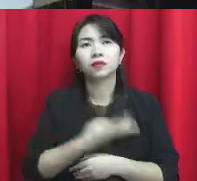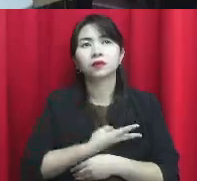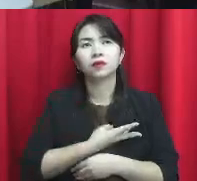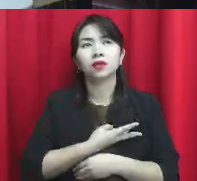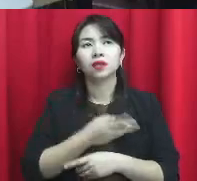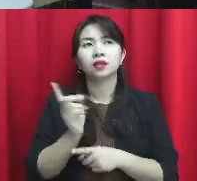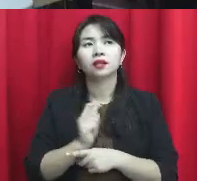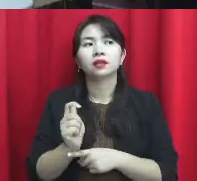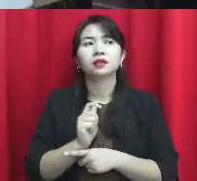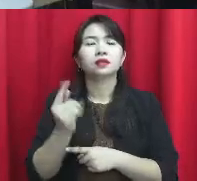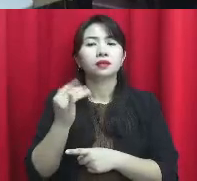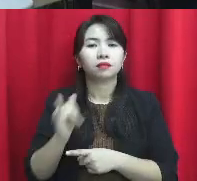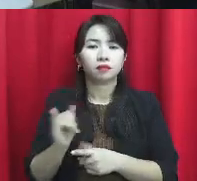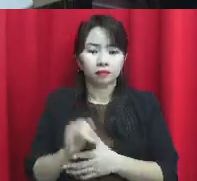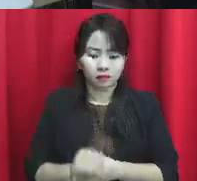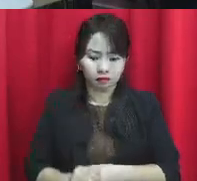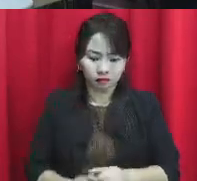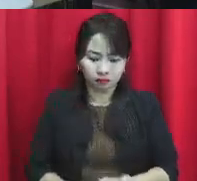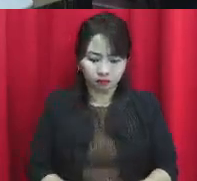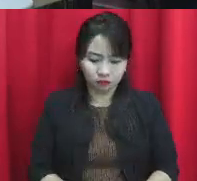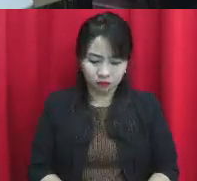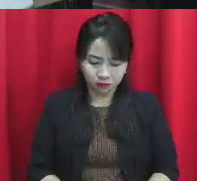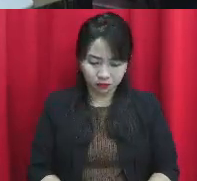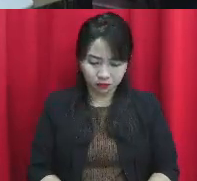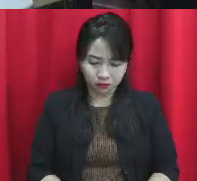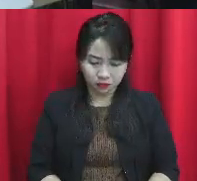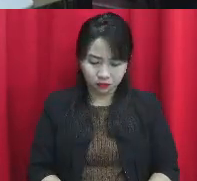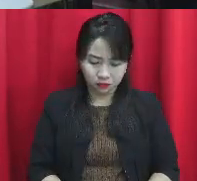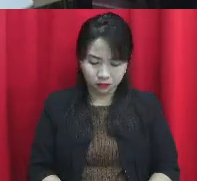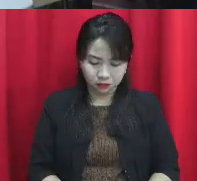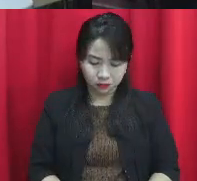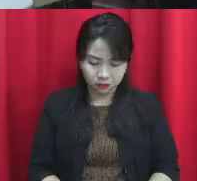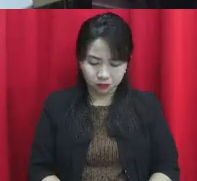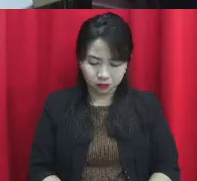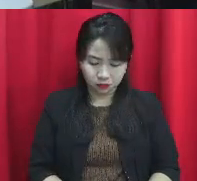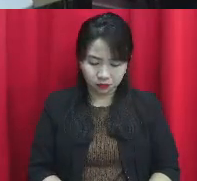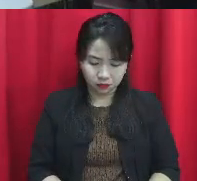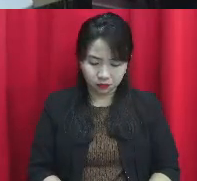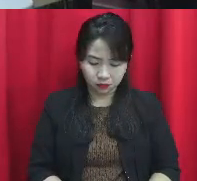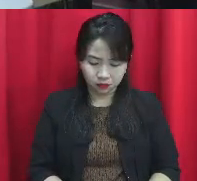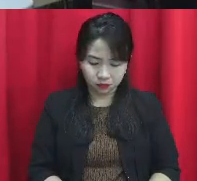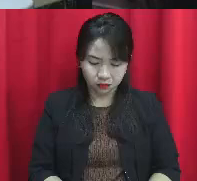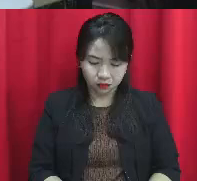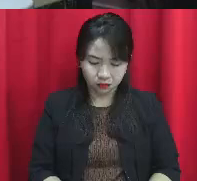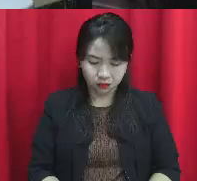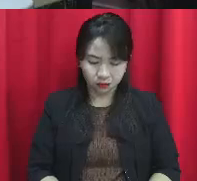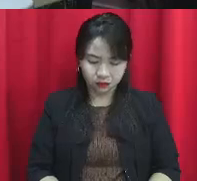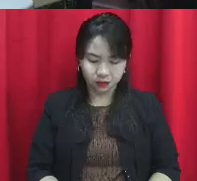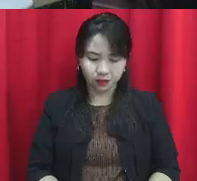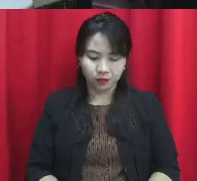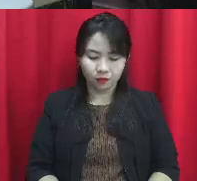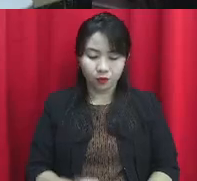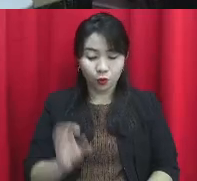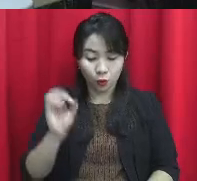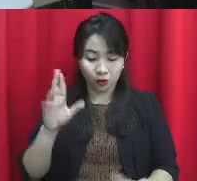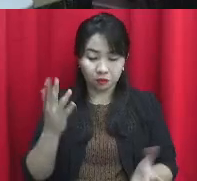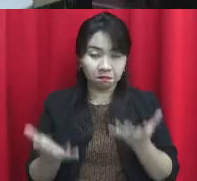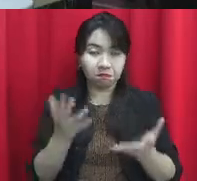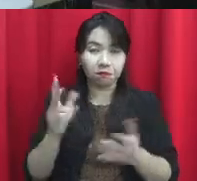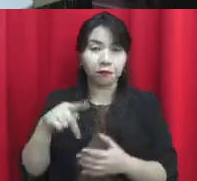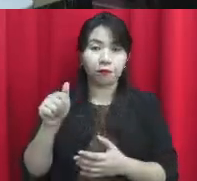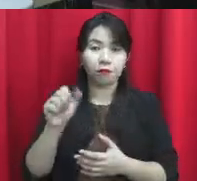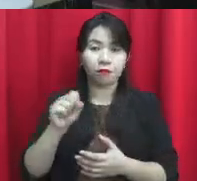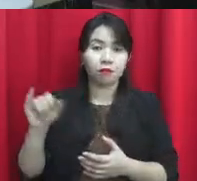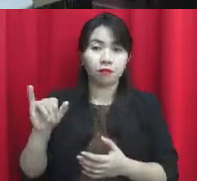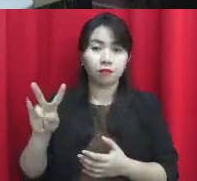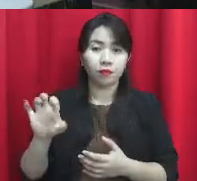magkaroon ng taang pagkakilala sa Diyos uuwi sila sa atin na parang walang may nakakakilala sa Diyos or passive sa pagkakakilala sa Diyos na